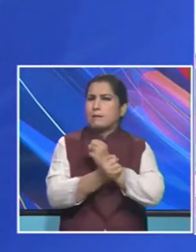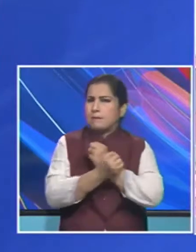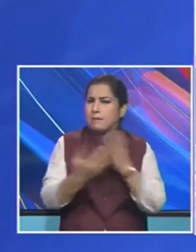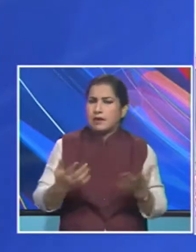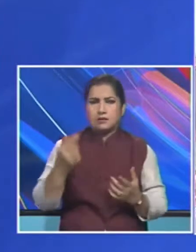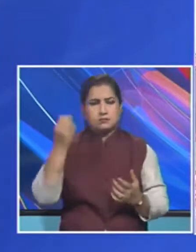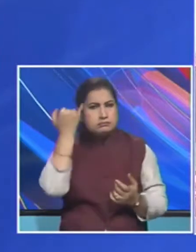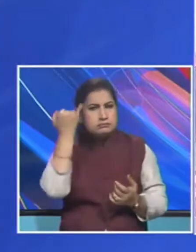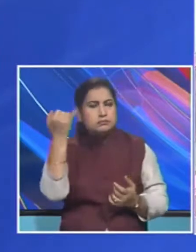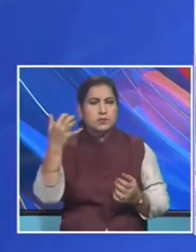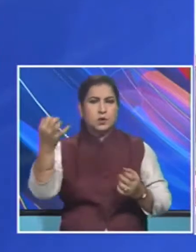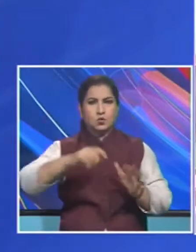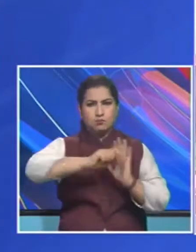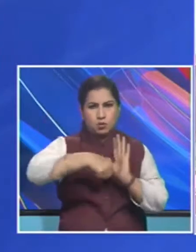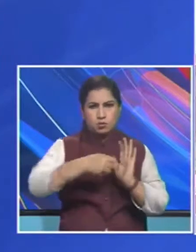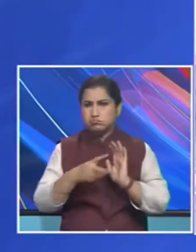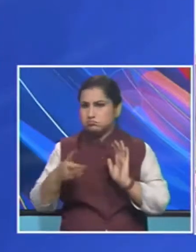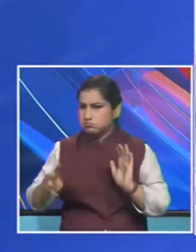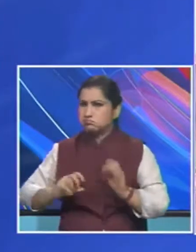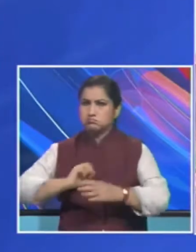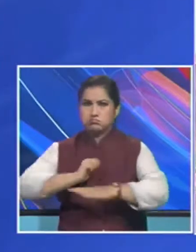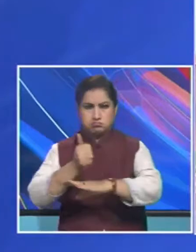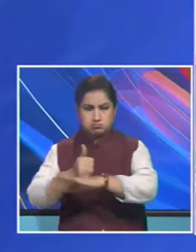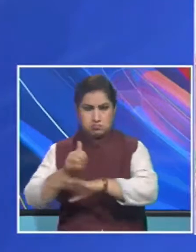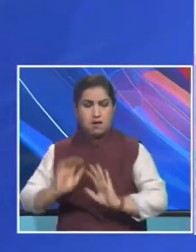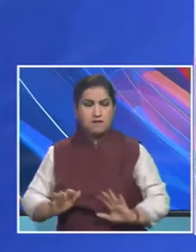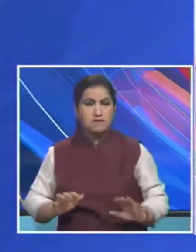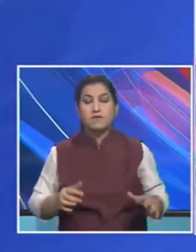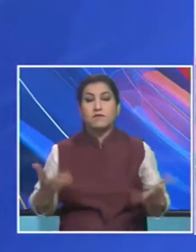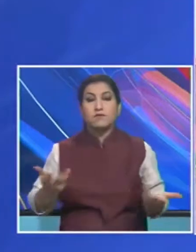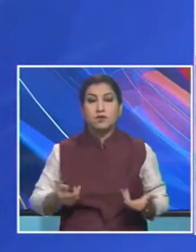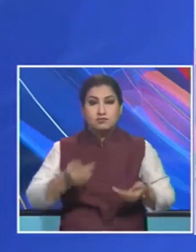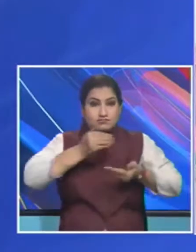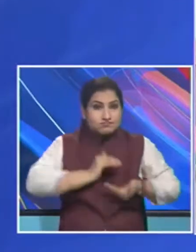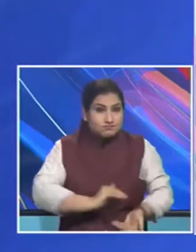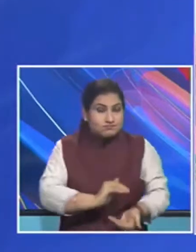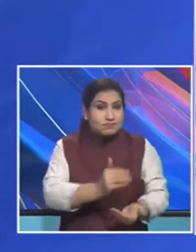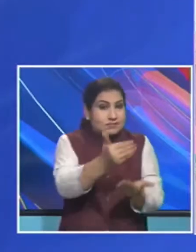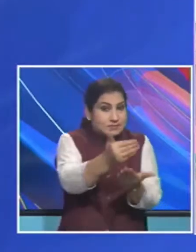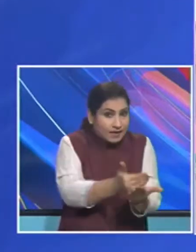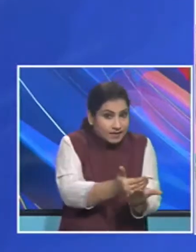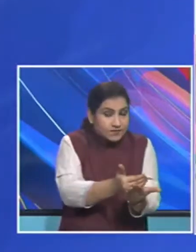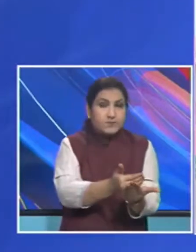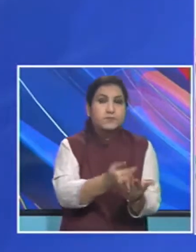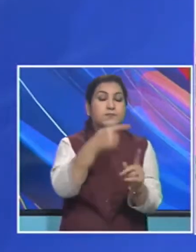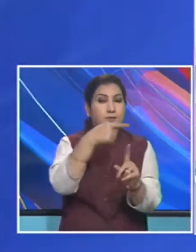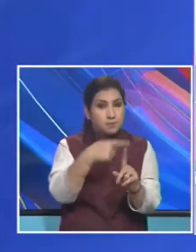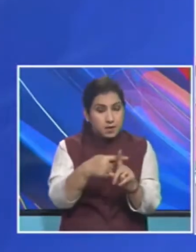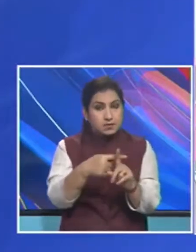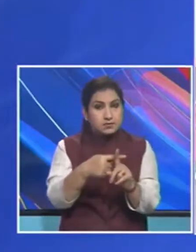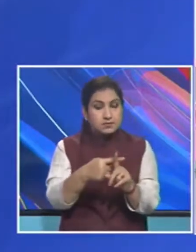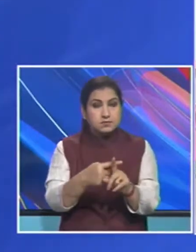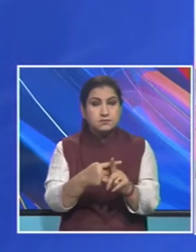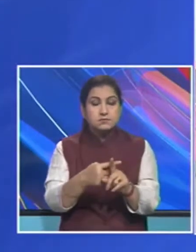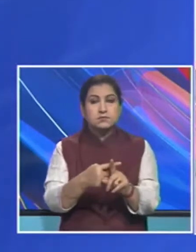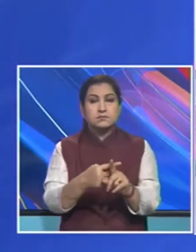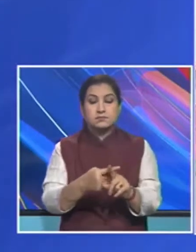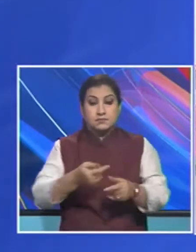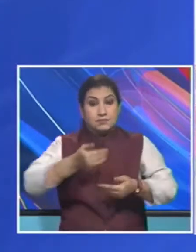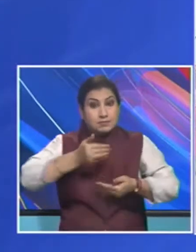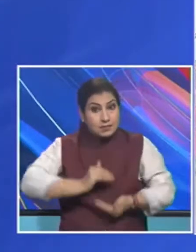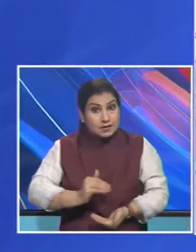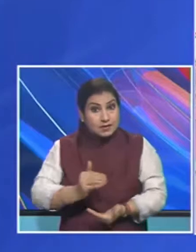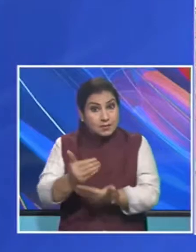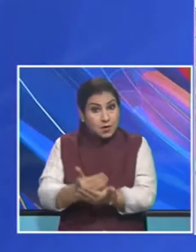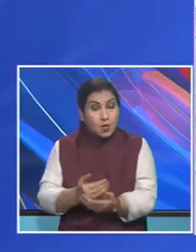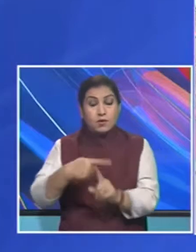हैं, जिनमें बेटियों को बचाने के लिए बेटियों को बचाओ और इसी के साथ बेटी बचाओ